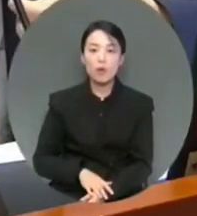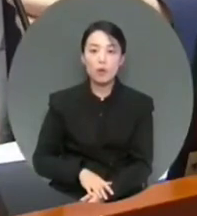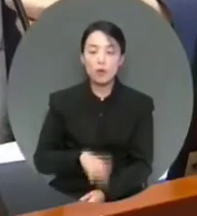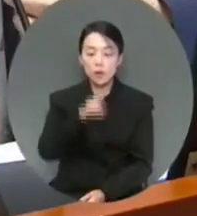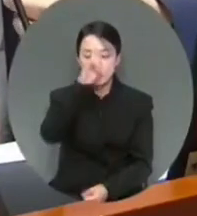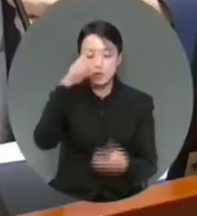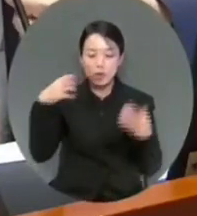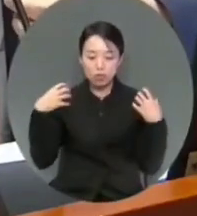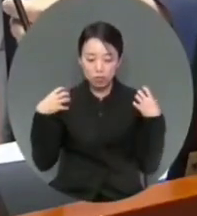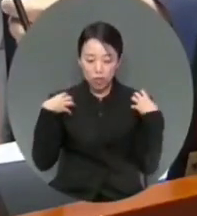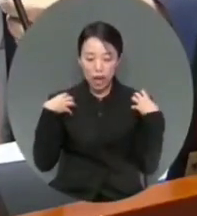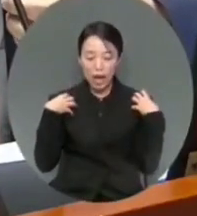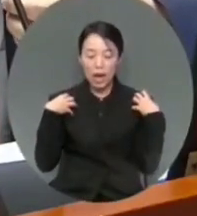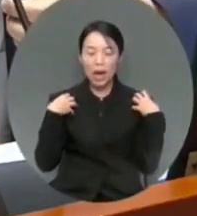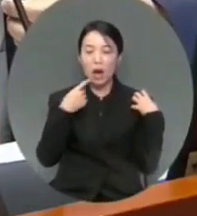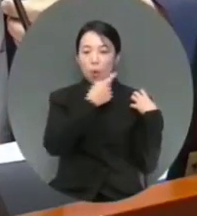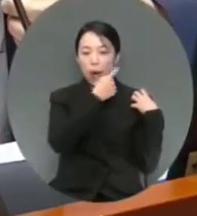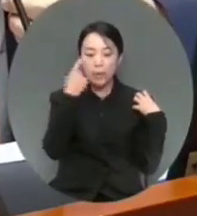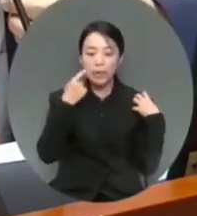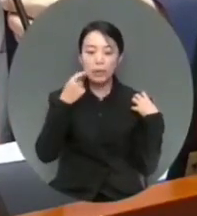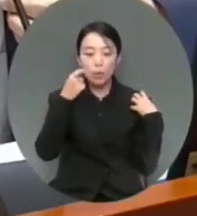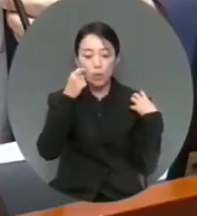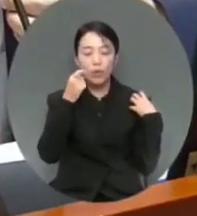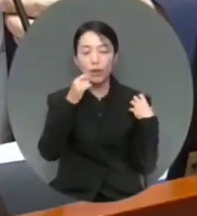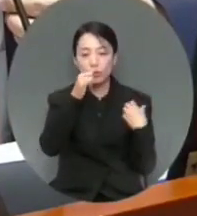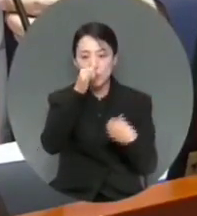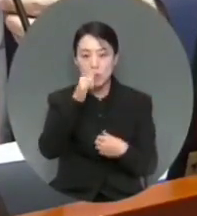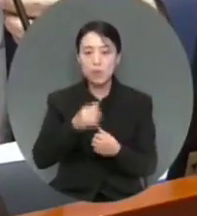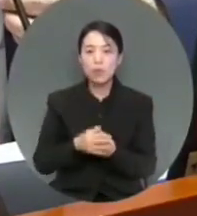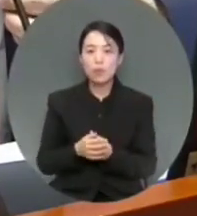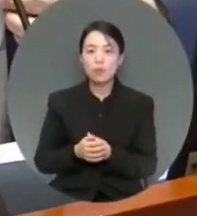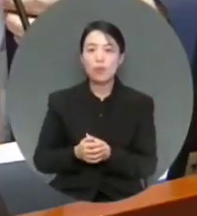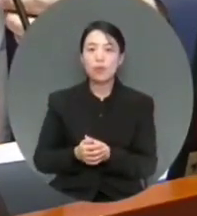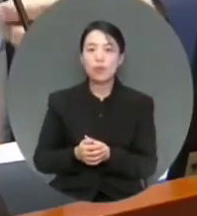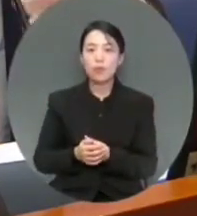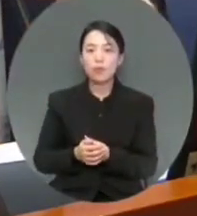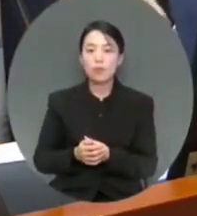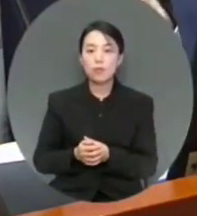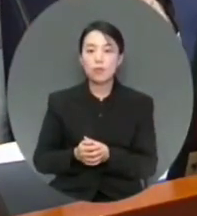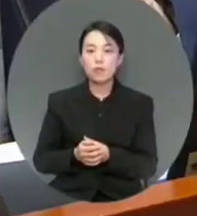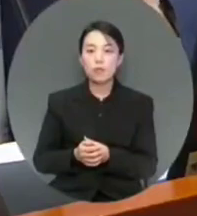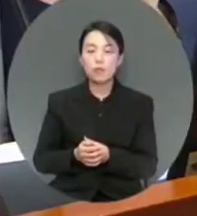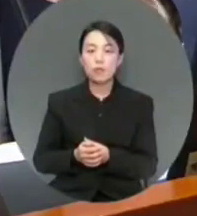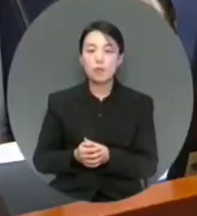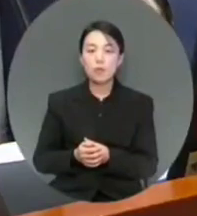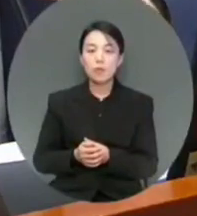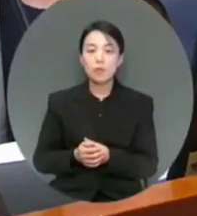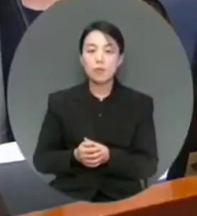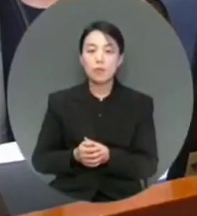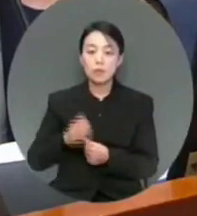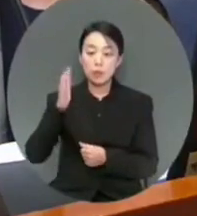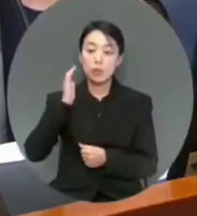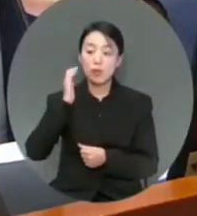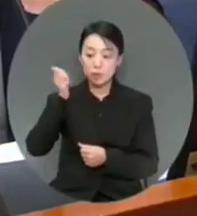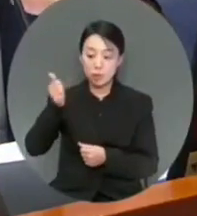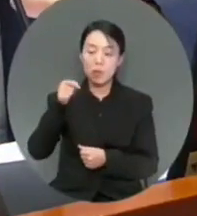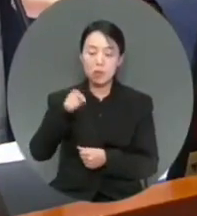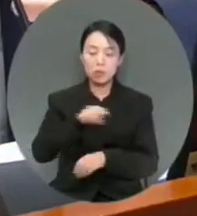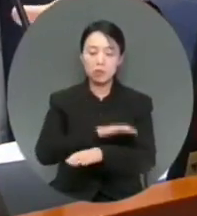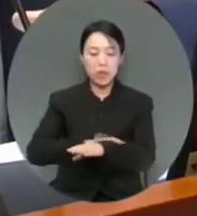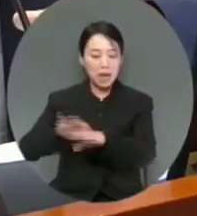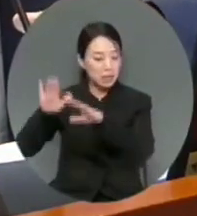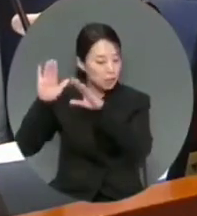미처 꼼꼼히 점검하지 못한 부분의 문제 제기도 있었고, 그래서 그런 부분에 관해서 대통령께서 그런 거는